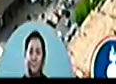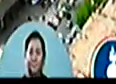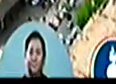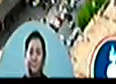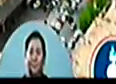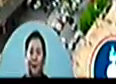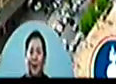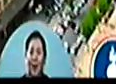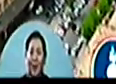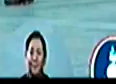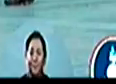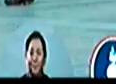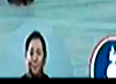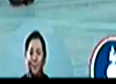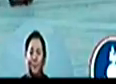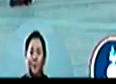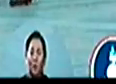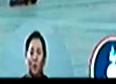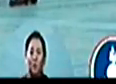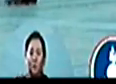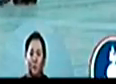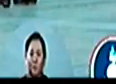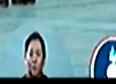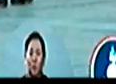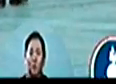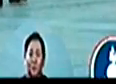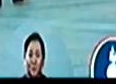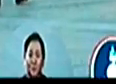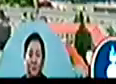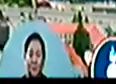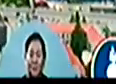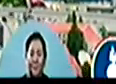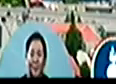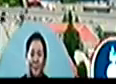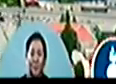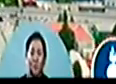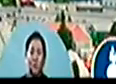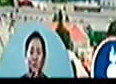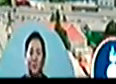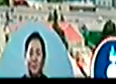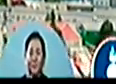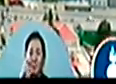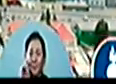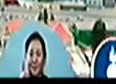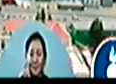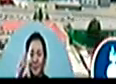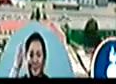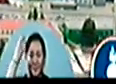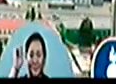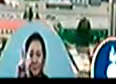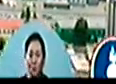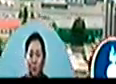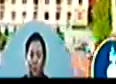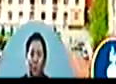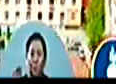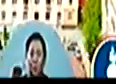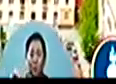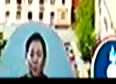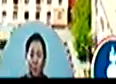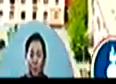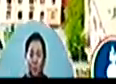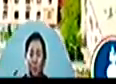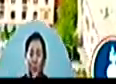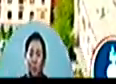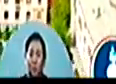амьдрал хөвөрсөөр амьдрал үргэлжилсээр их захгүй хөвөрөх хүн урсгалын энэ их хүч